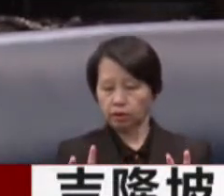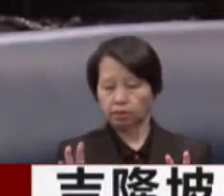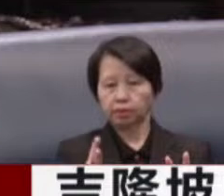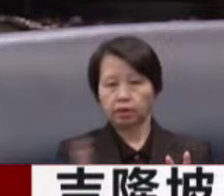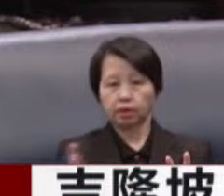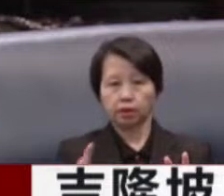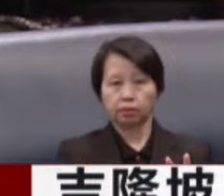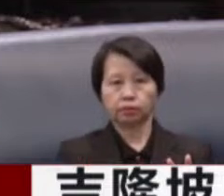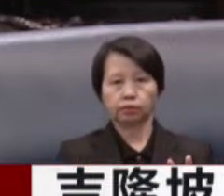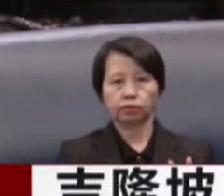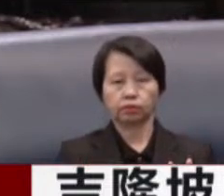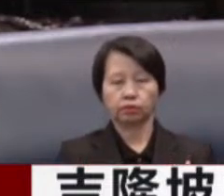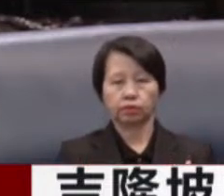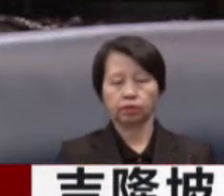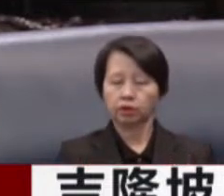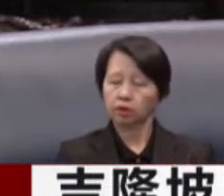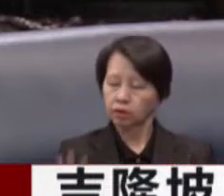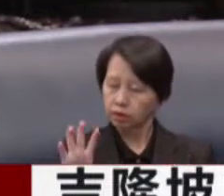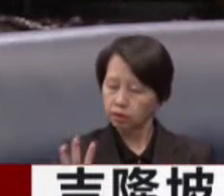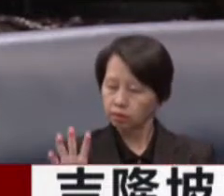278,000 iaitu